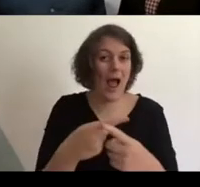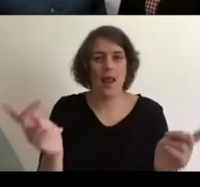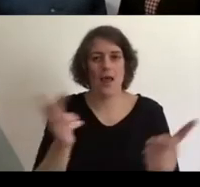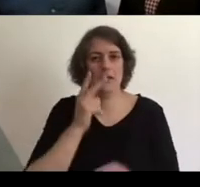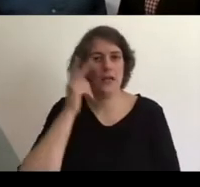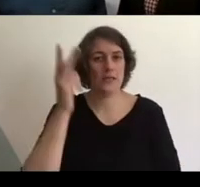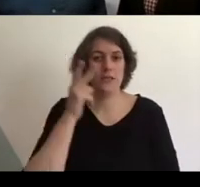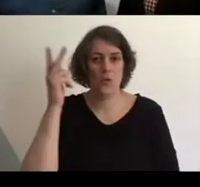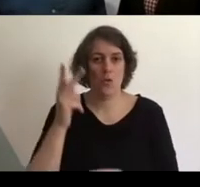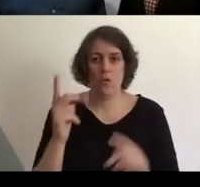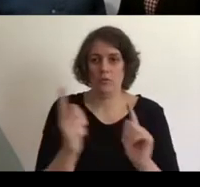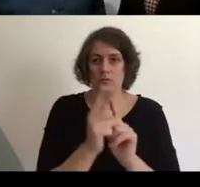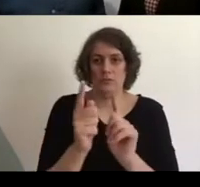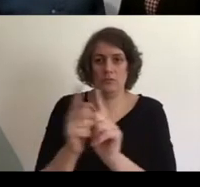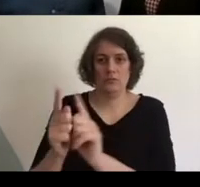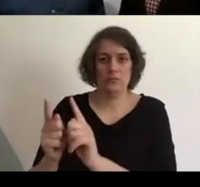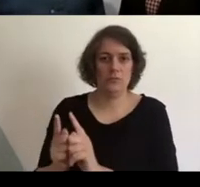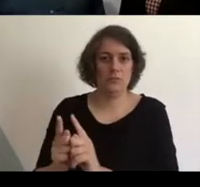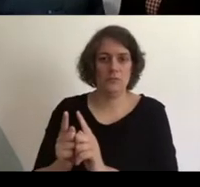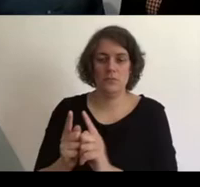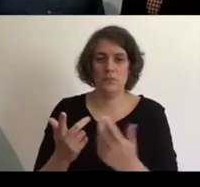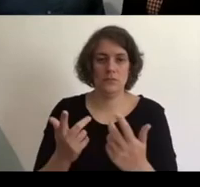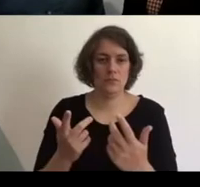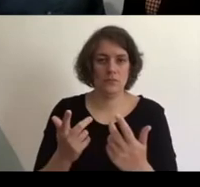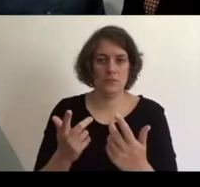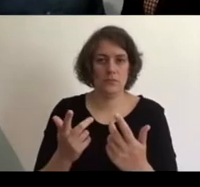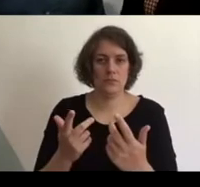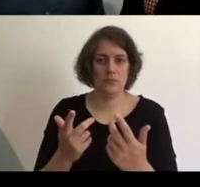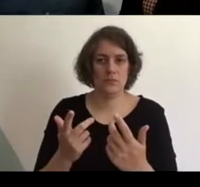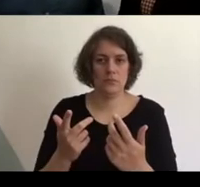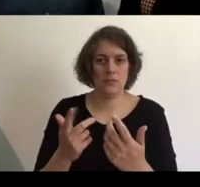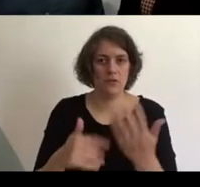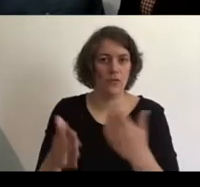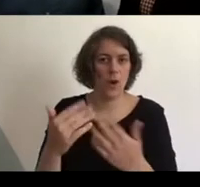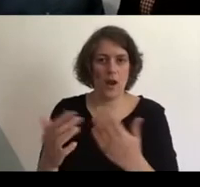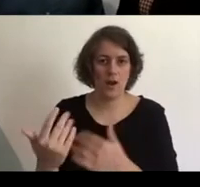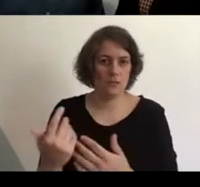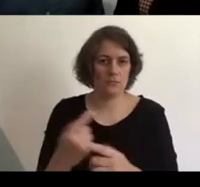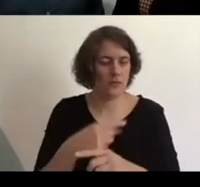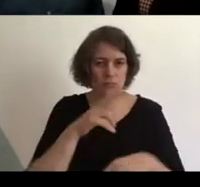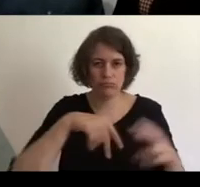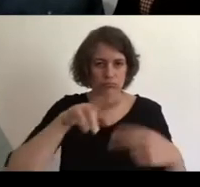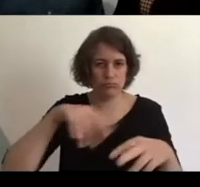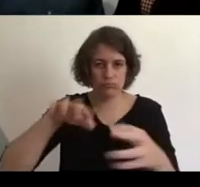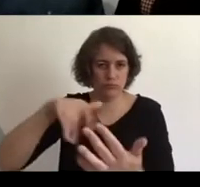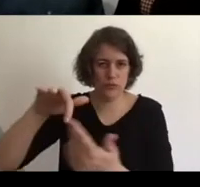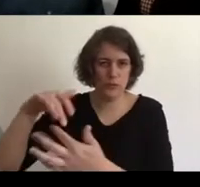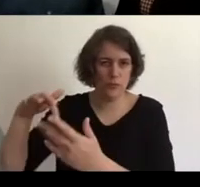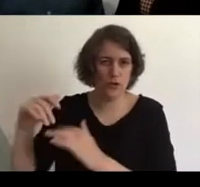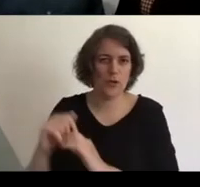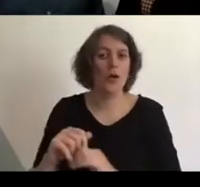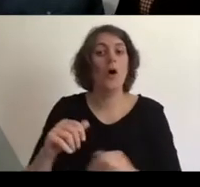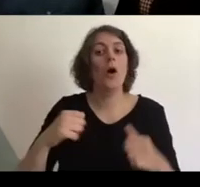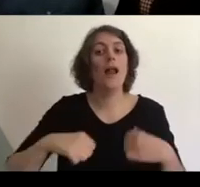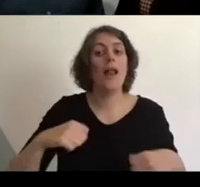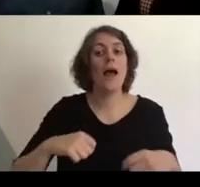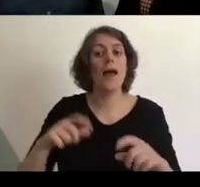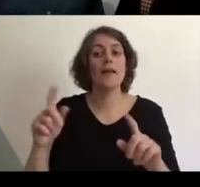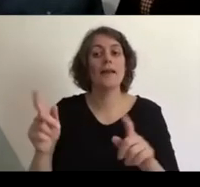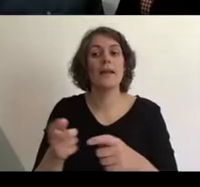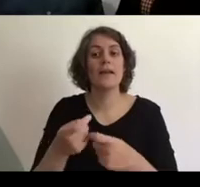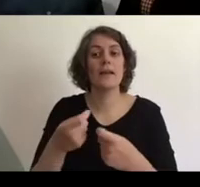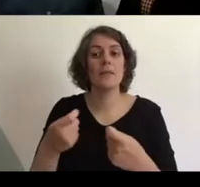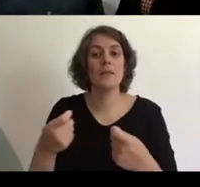treffe. Wir haben natürlich keine, was heißt natürlich? Leider gibt es in dieser Branche so gut wie keine Menschen mit